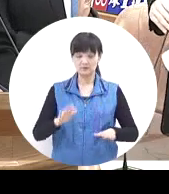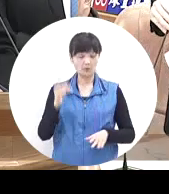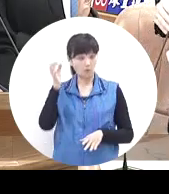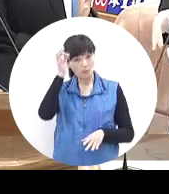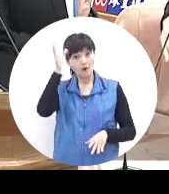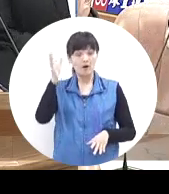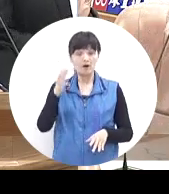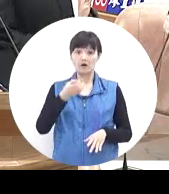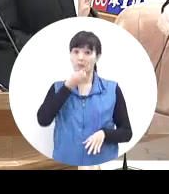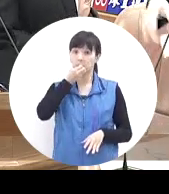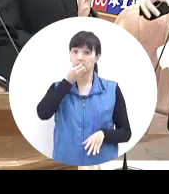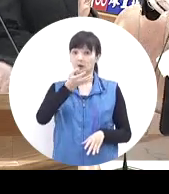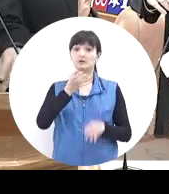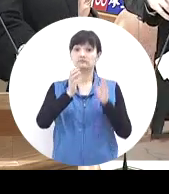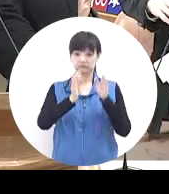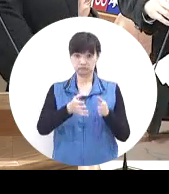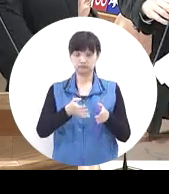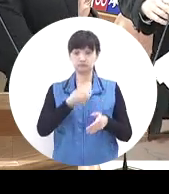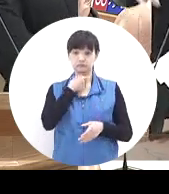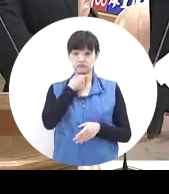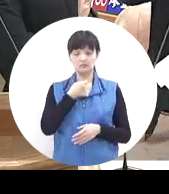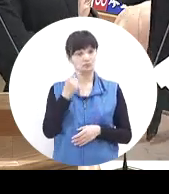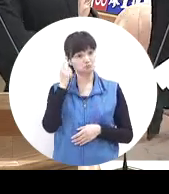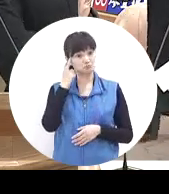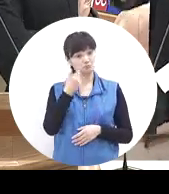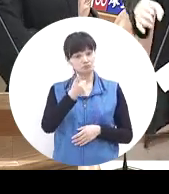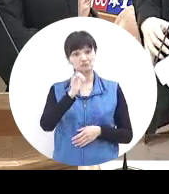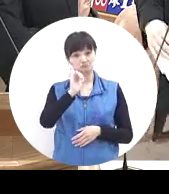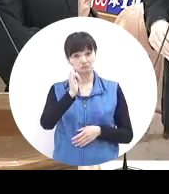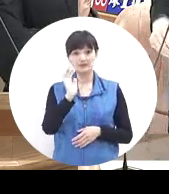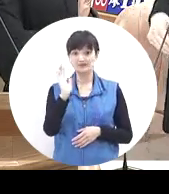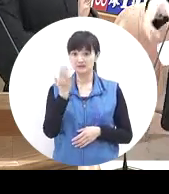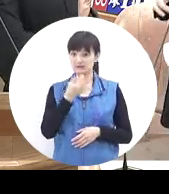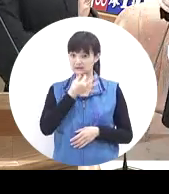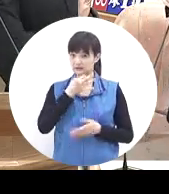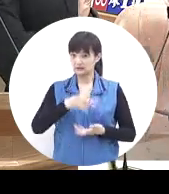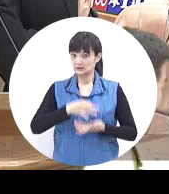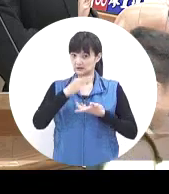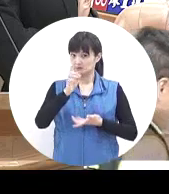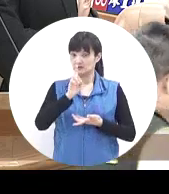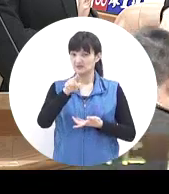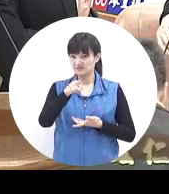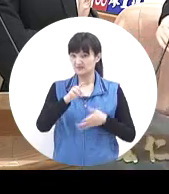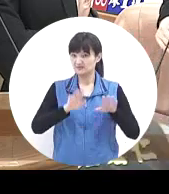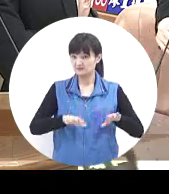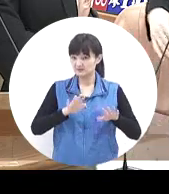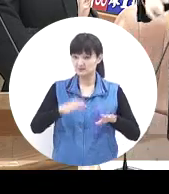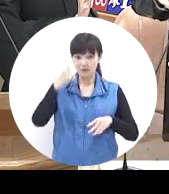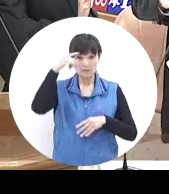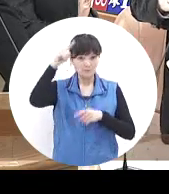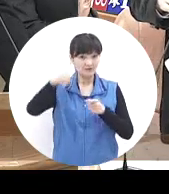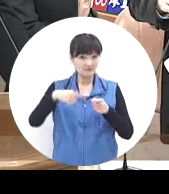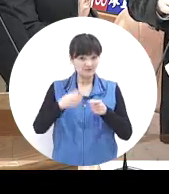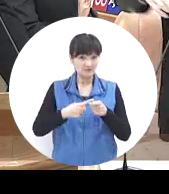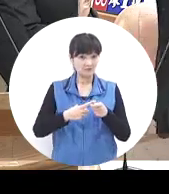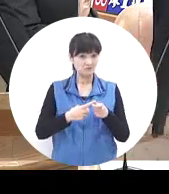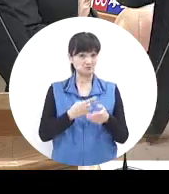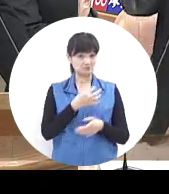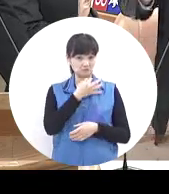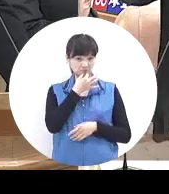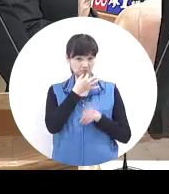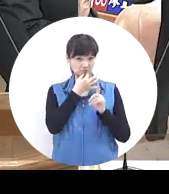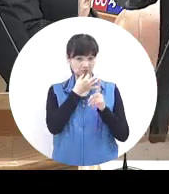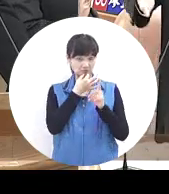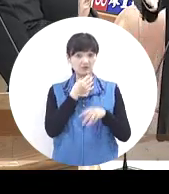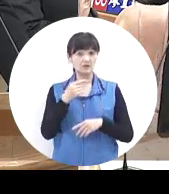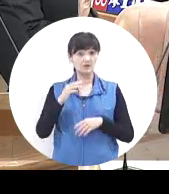意给你肯定。但是我是担心啊，到明年成立啊，你这个成立青年局啊，会不会真的是明